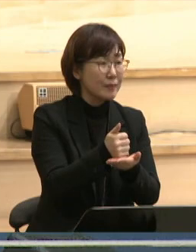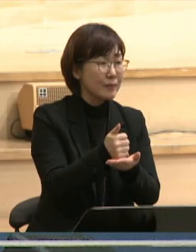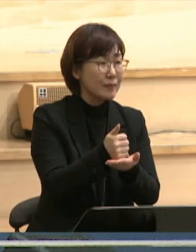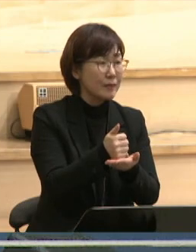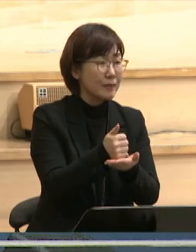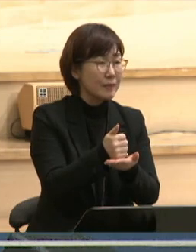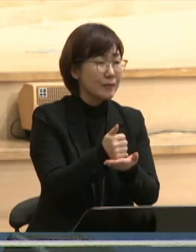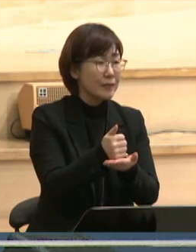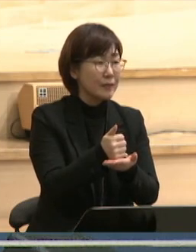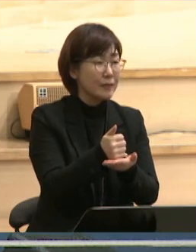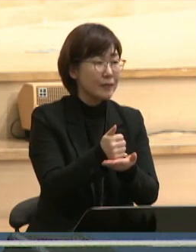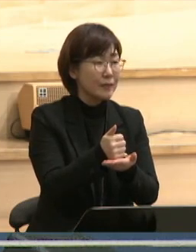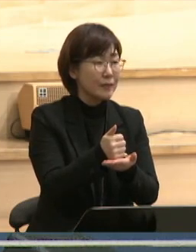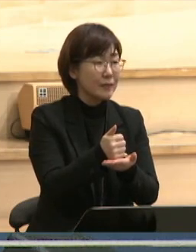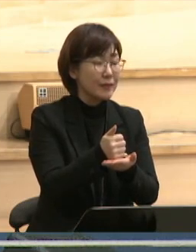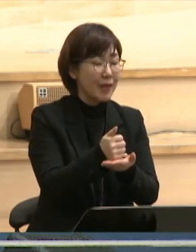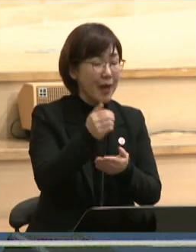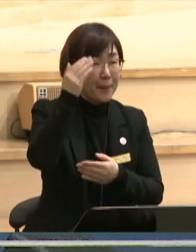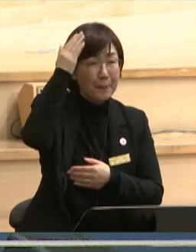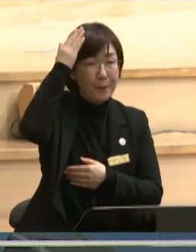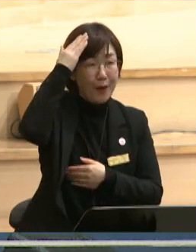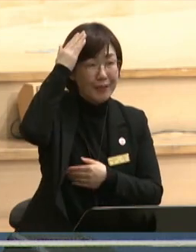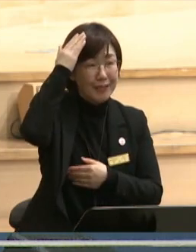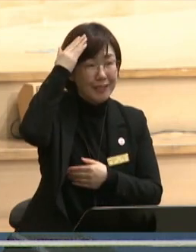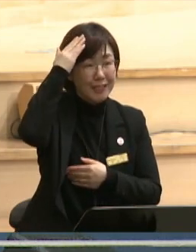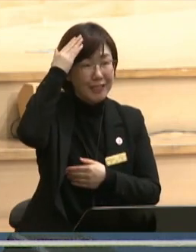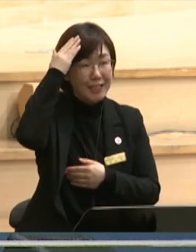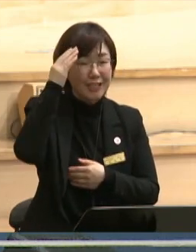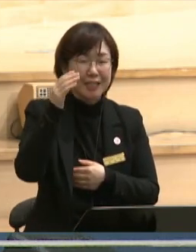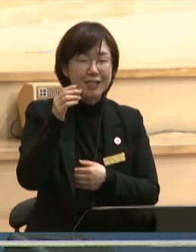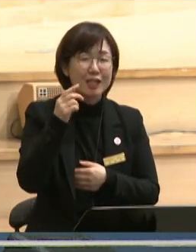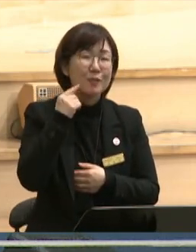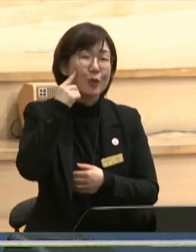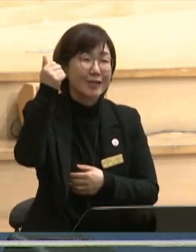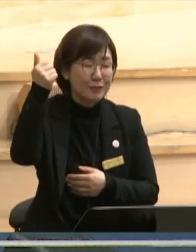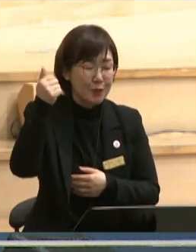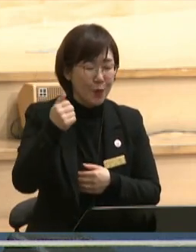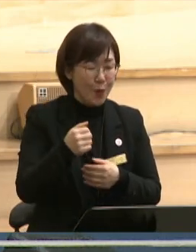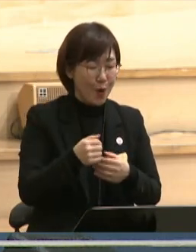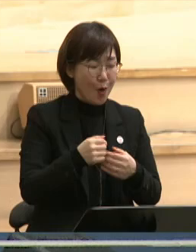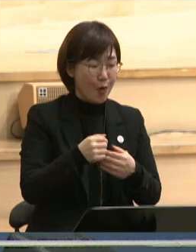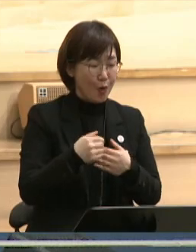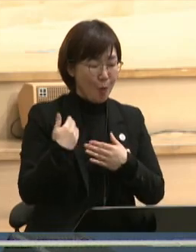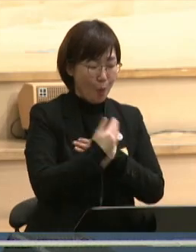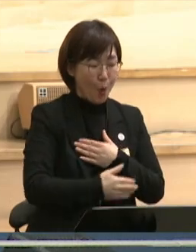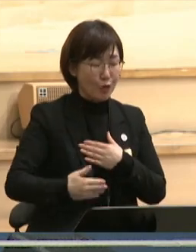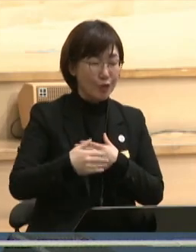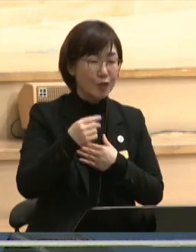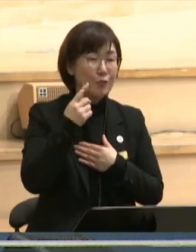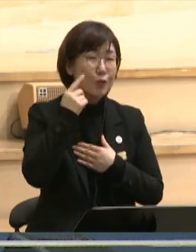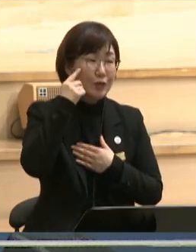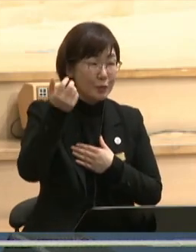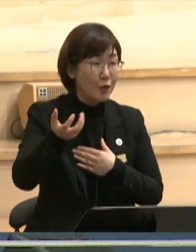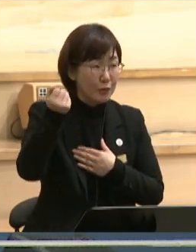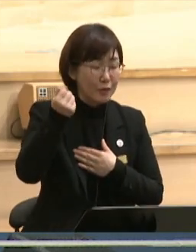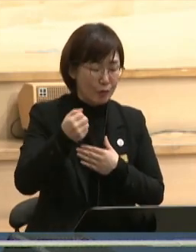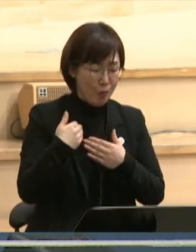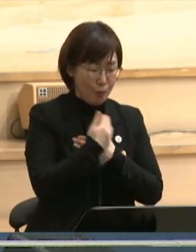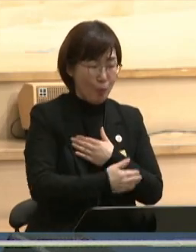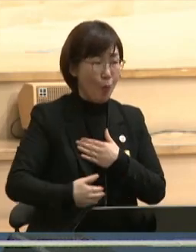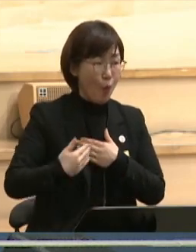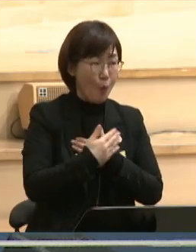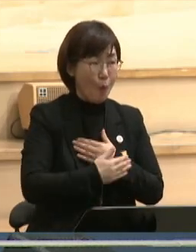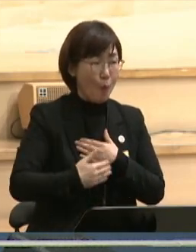이해되십니까 자 머리는 김보은이고 몸은 김보음의 몸이에요 그러면 몸은 무엇입니까